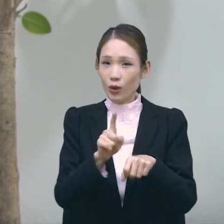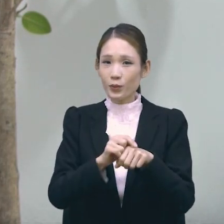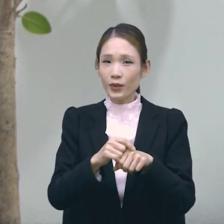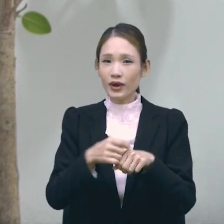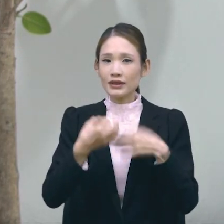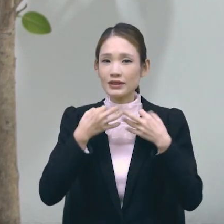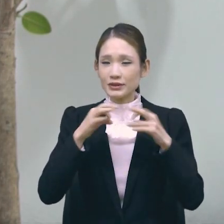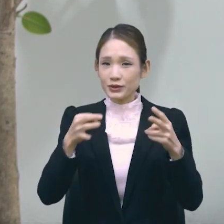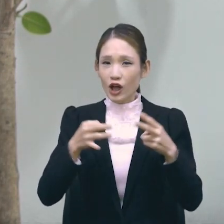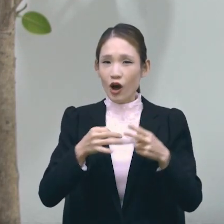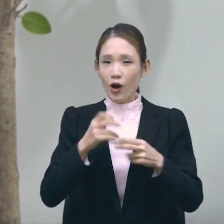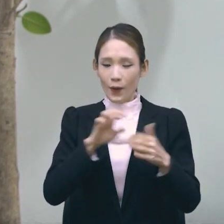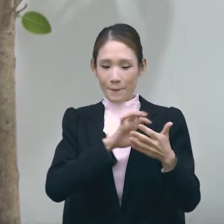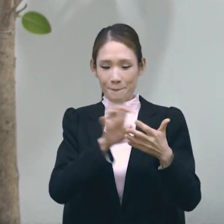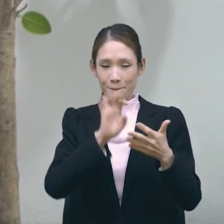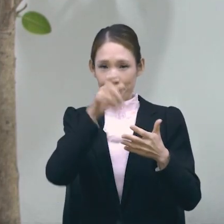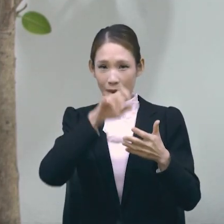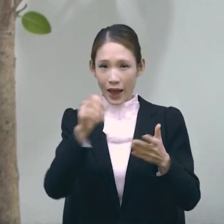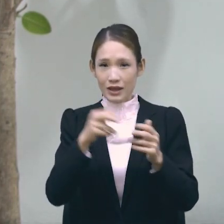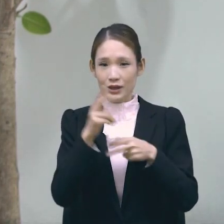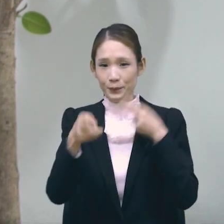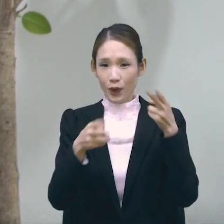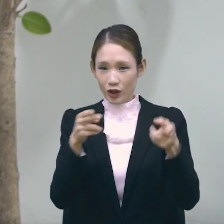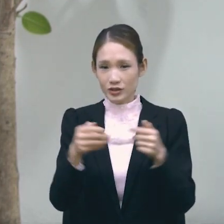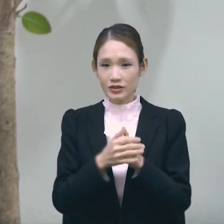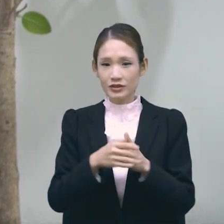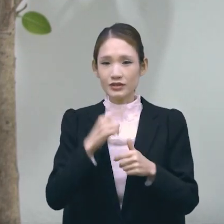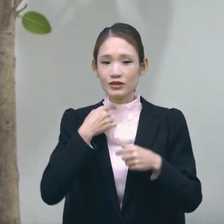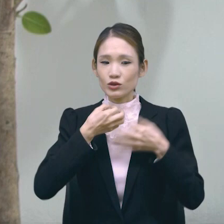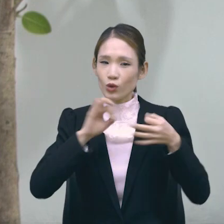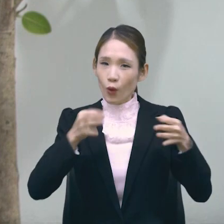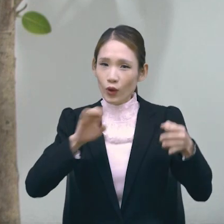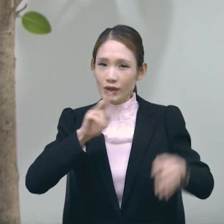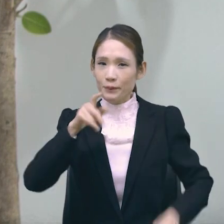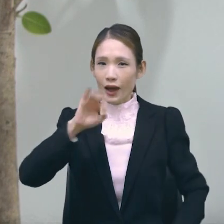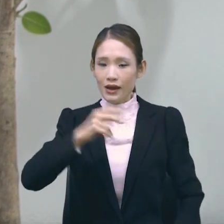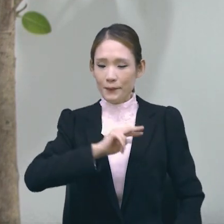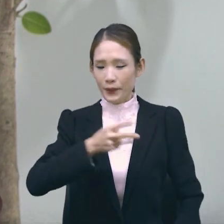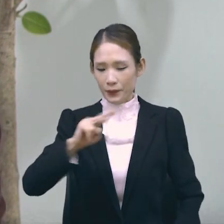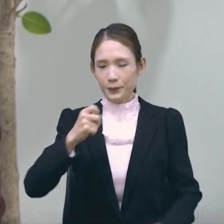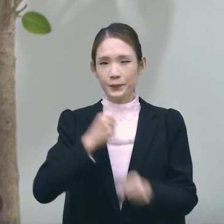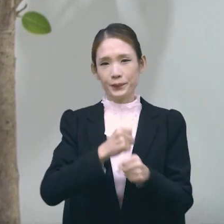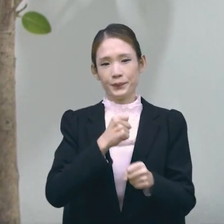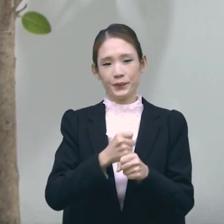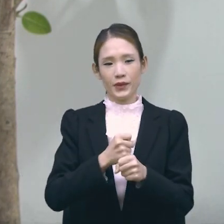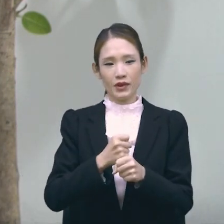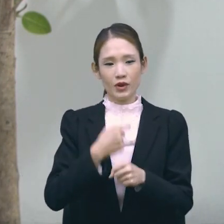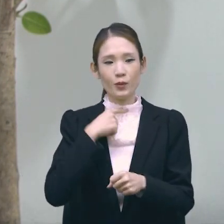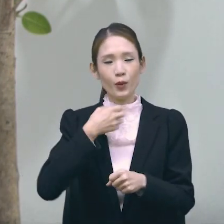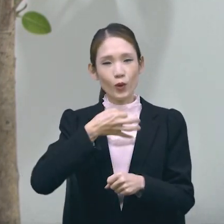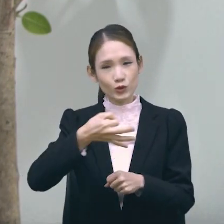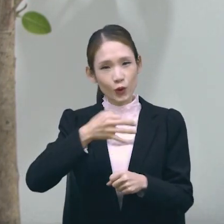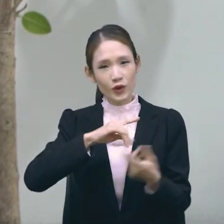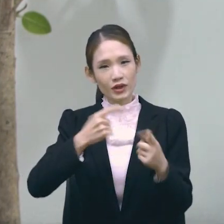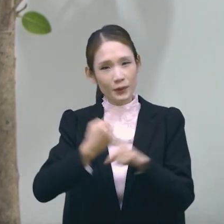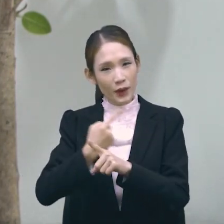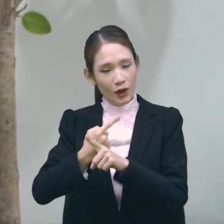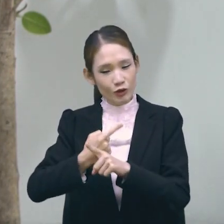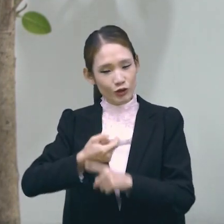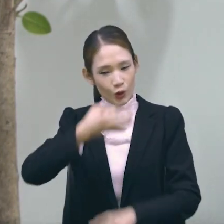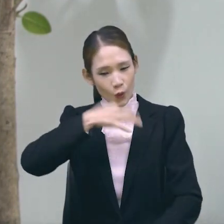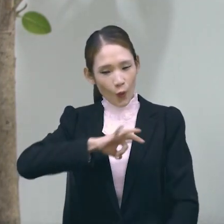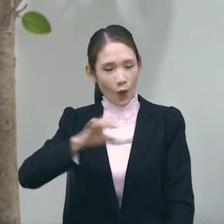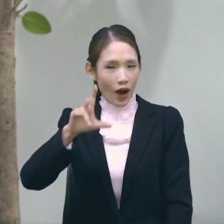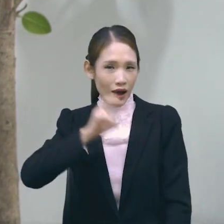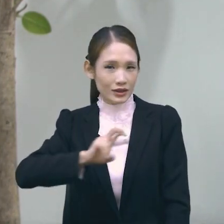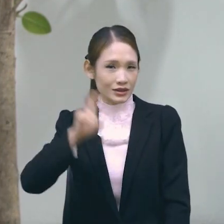음성 파일 편집 영상을 만들지는 못하지만 소리 파일로 이렇게 막 변환을 하잖아요. 제작을 하는 거죠. 목소리 바꾸고 효과음